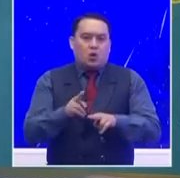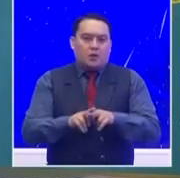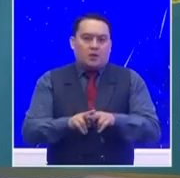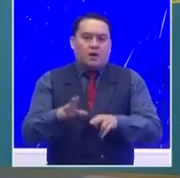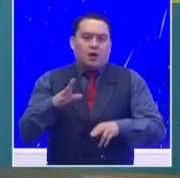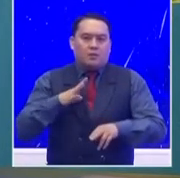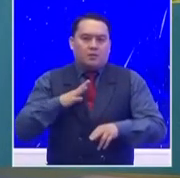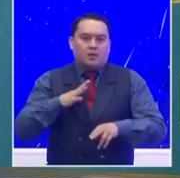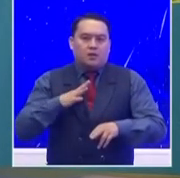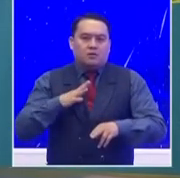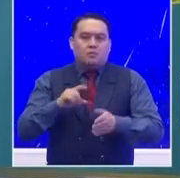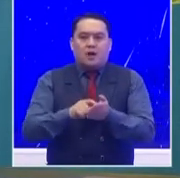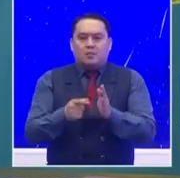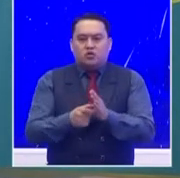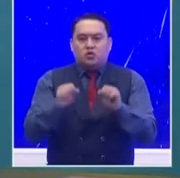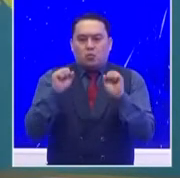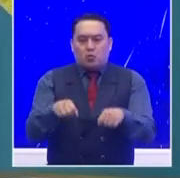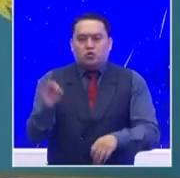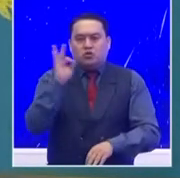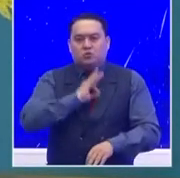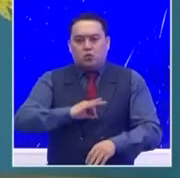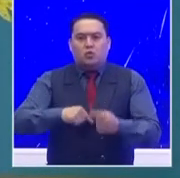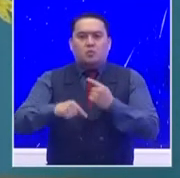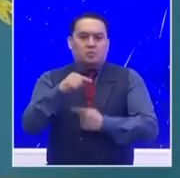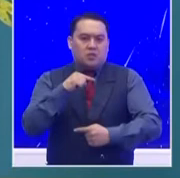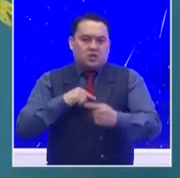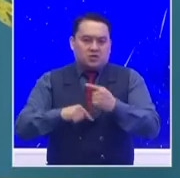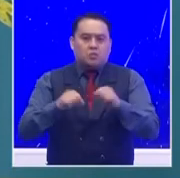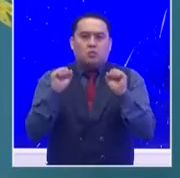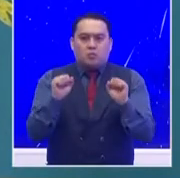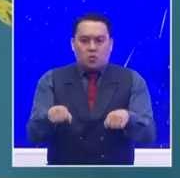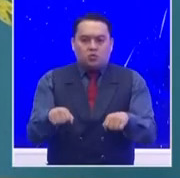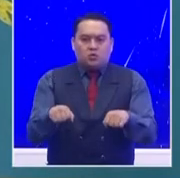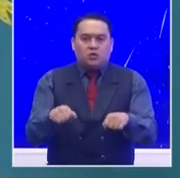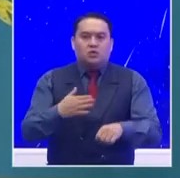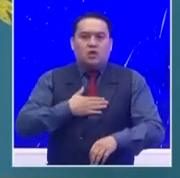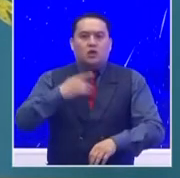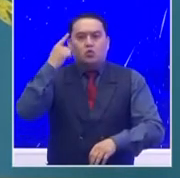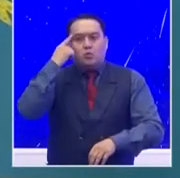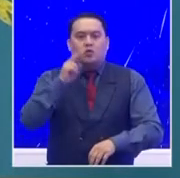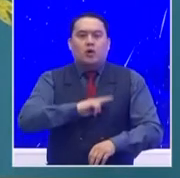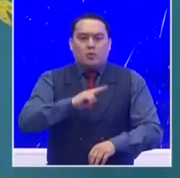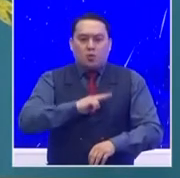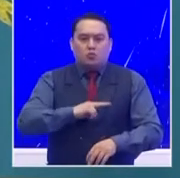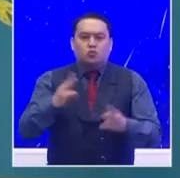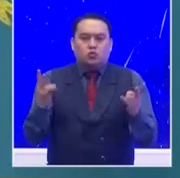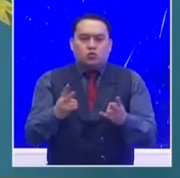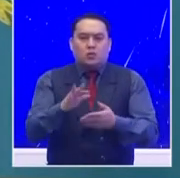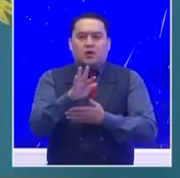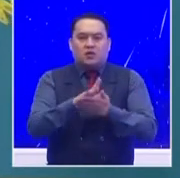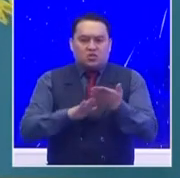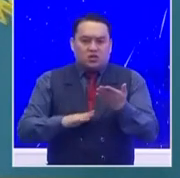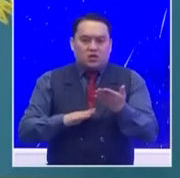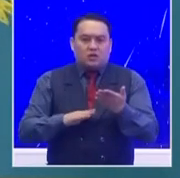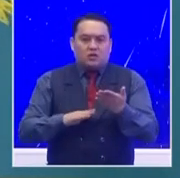помещения вашей которые можно использовать под коммерческие нужды я думаю работал надо продолжать